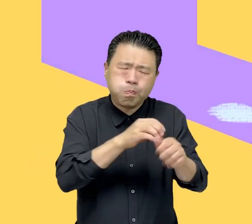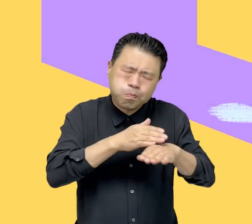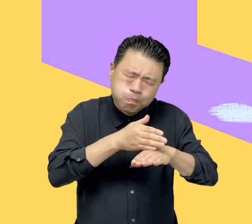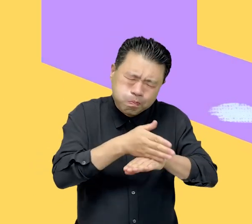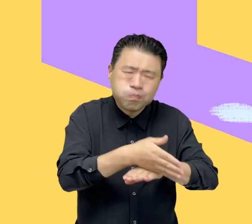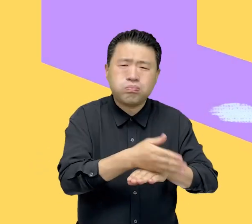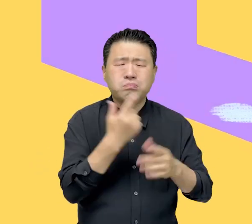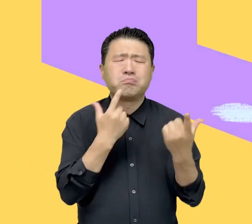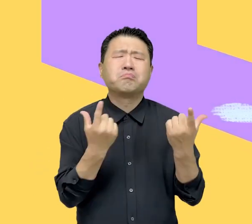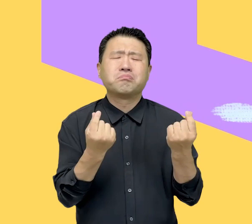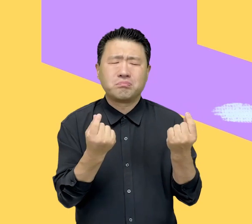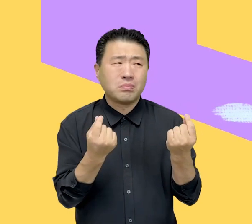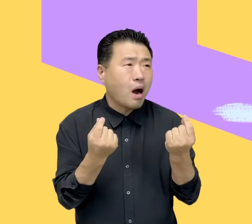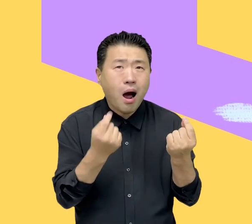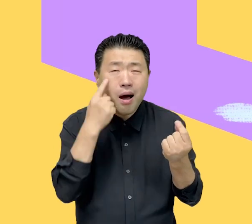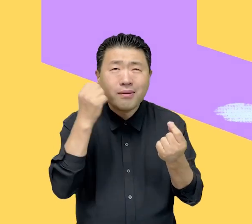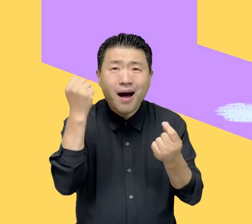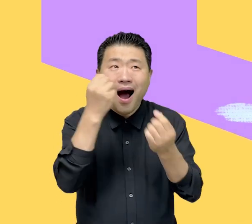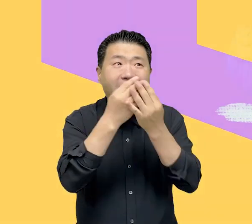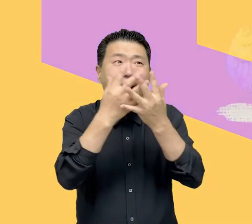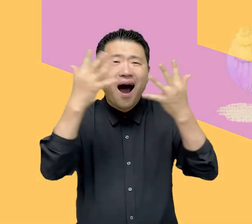빛이 있음을 알게 했다.